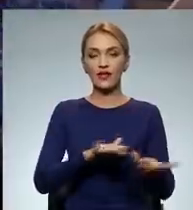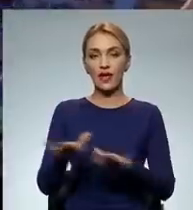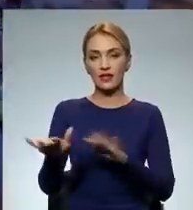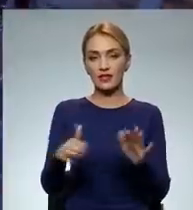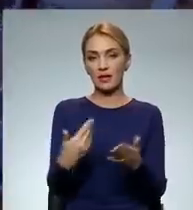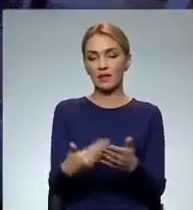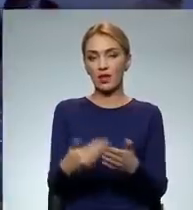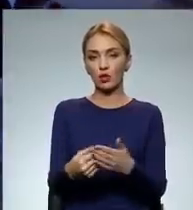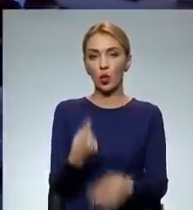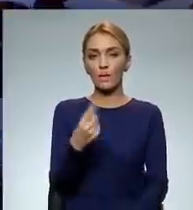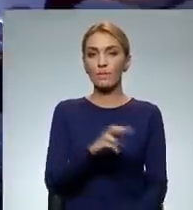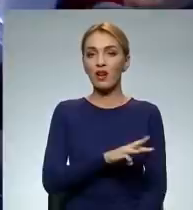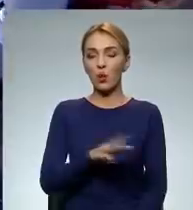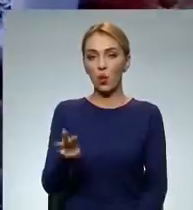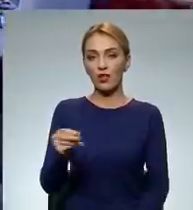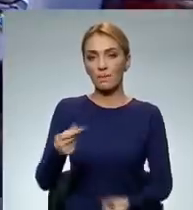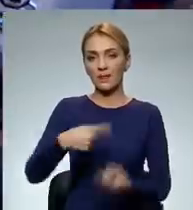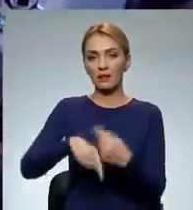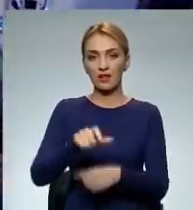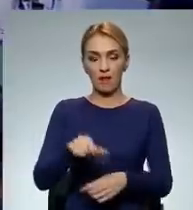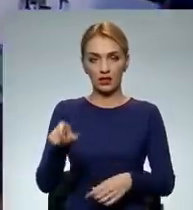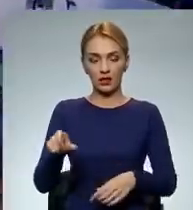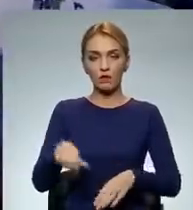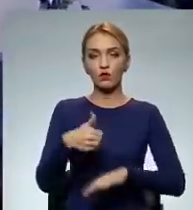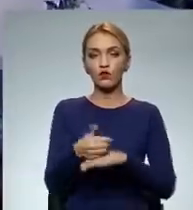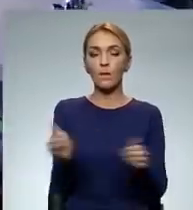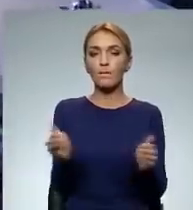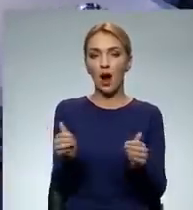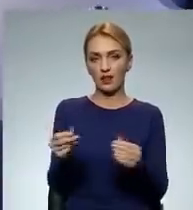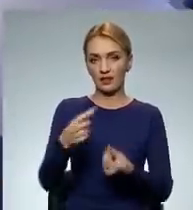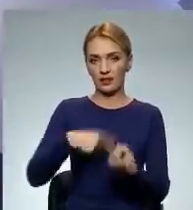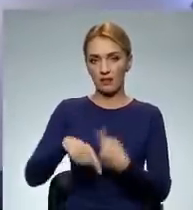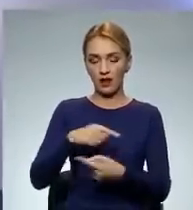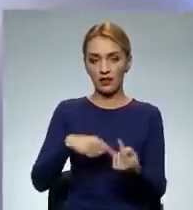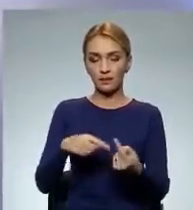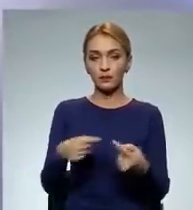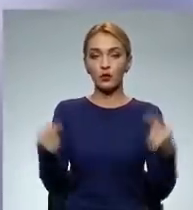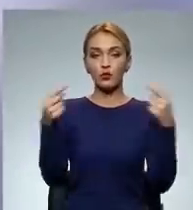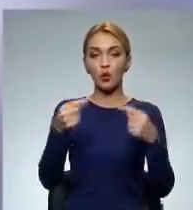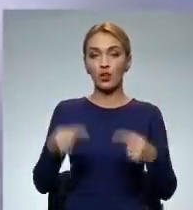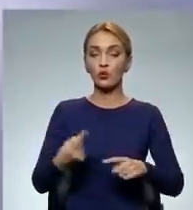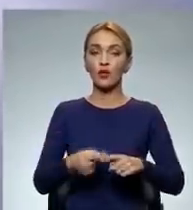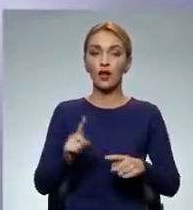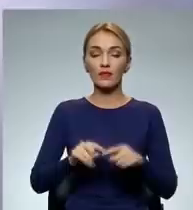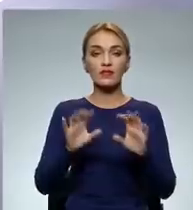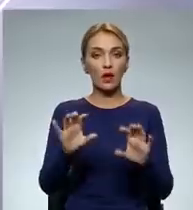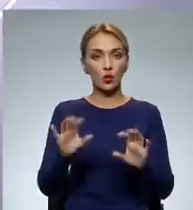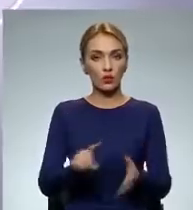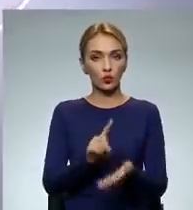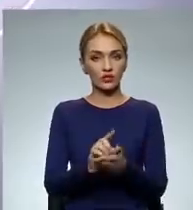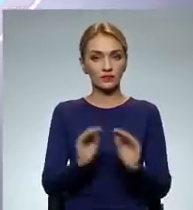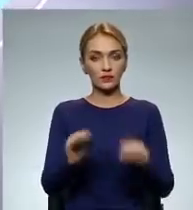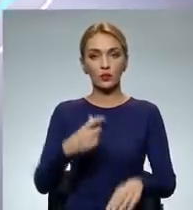примерно миллиона предпринимателей. И в основном это малые предприниматели. Согласно этим законам, они должны будут установить у